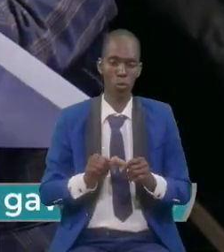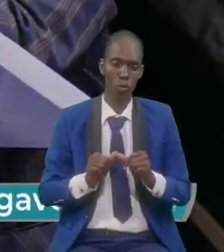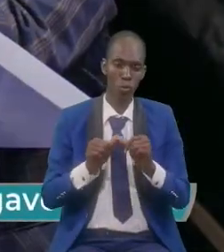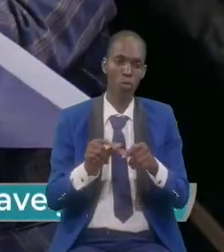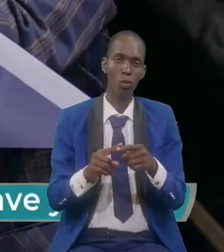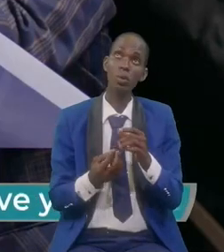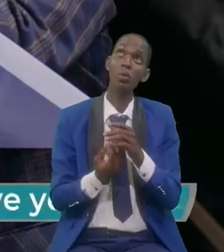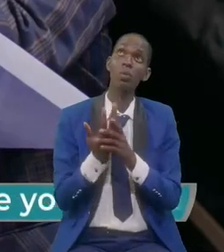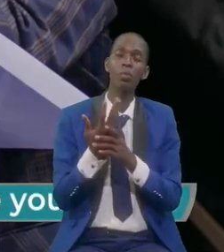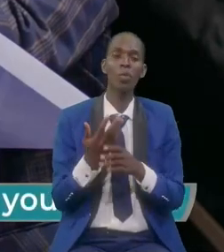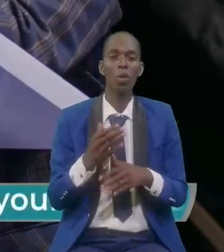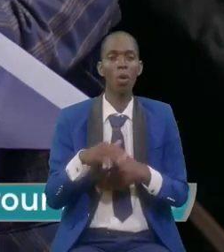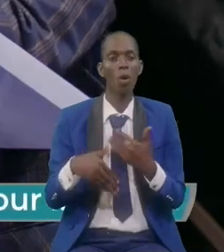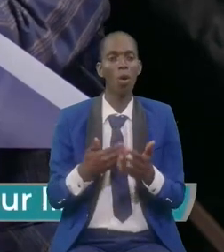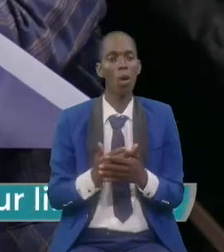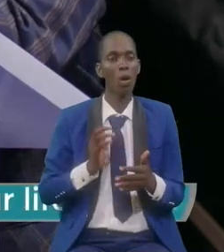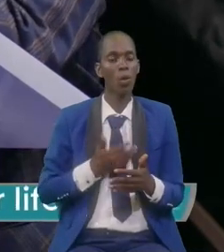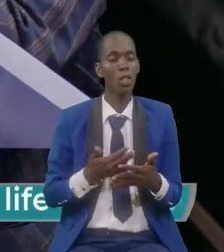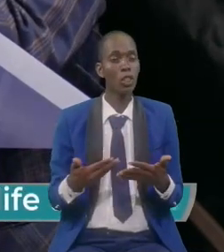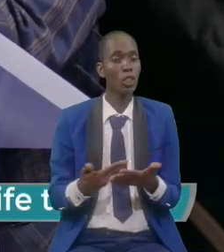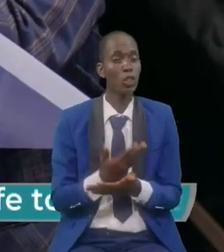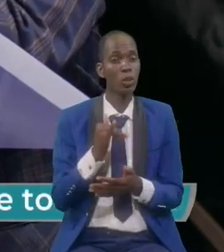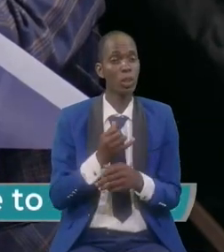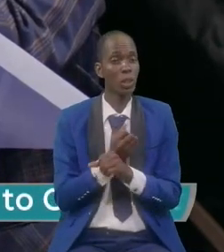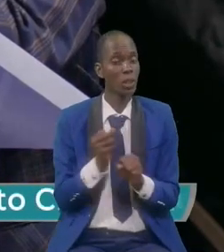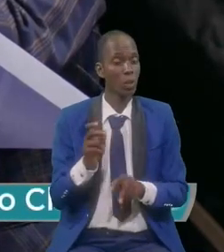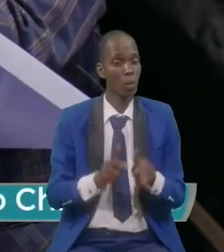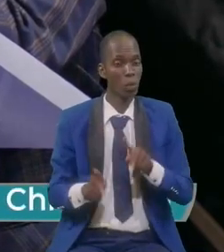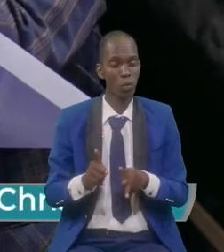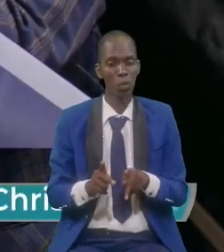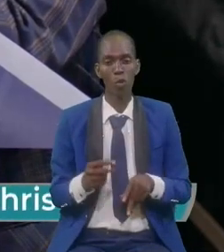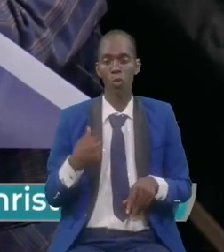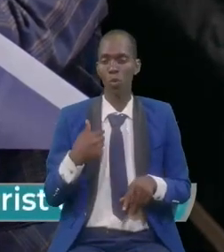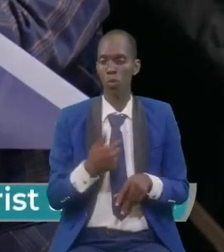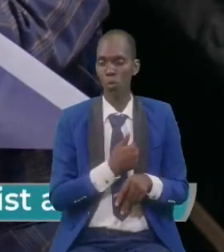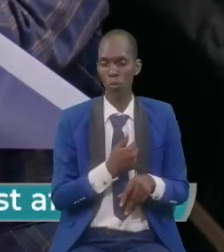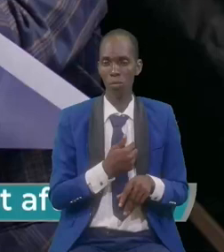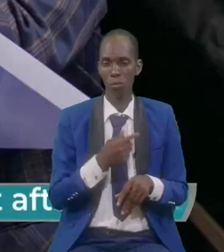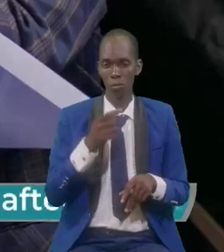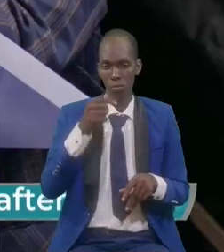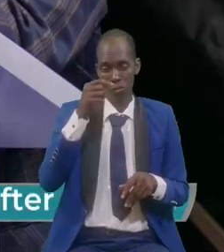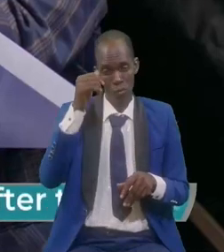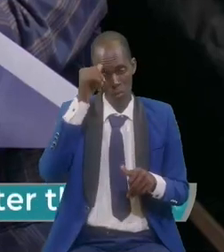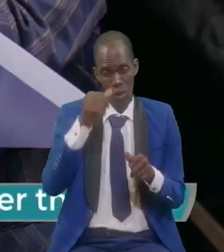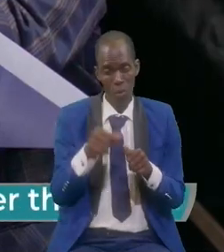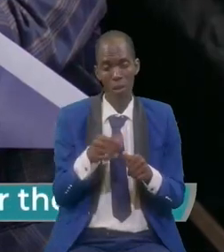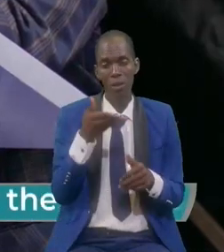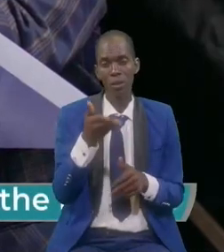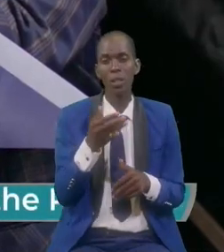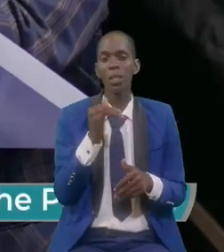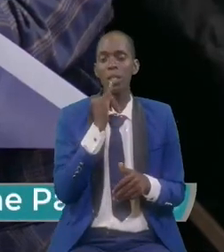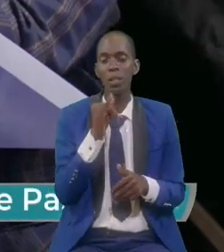l'avant. Et tous nos convertis, le rallye continue.